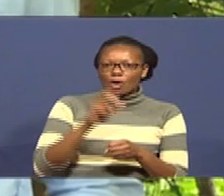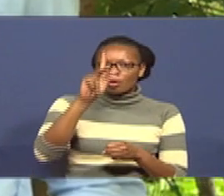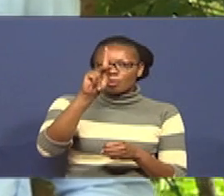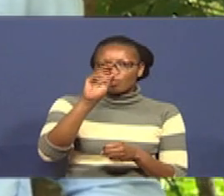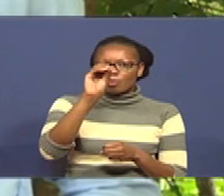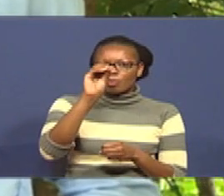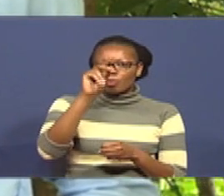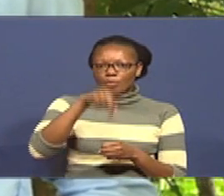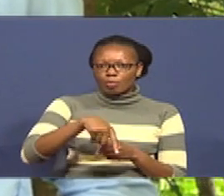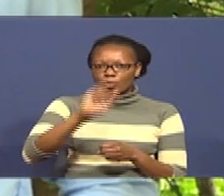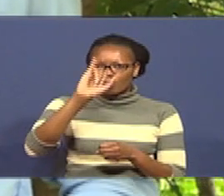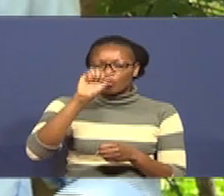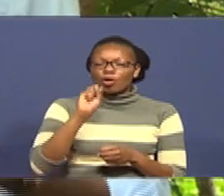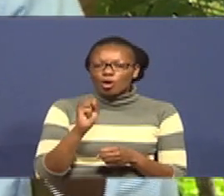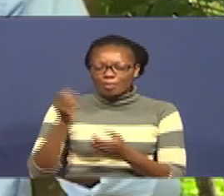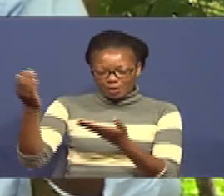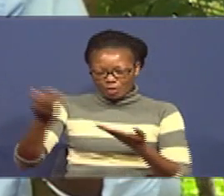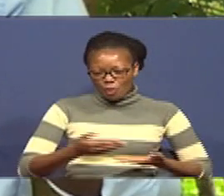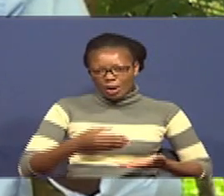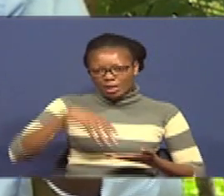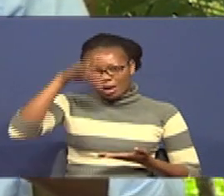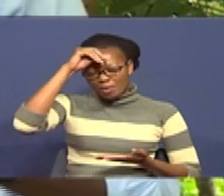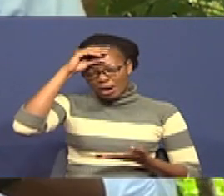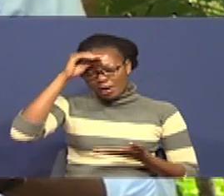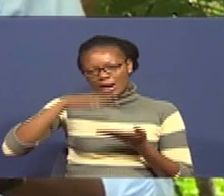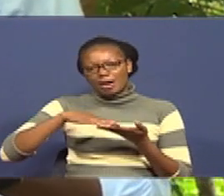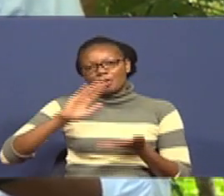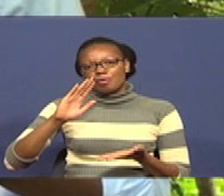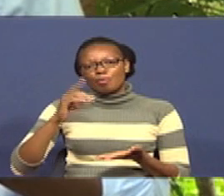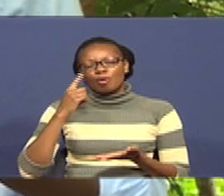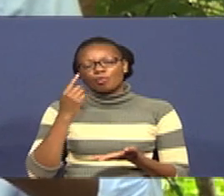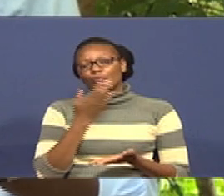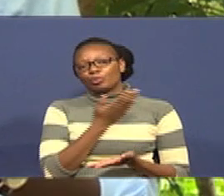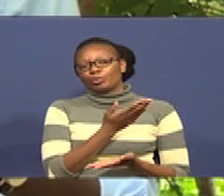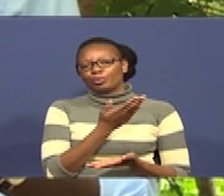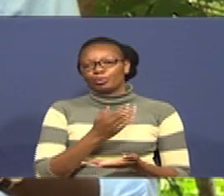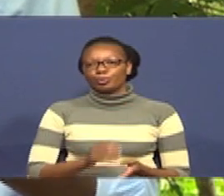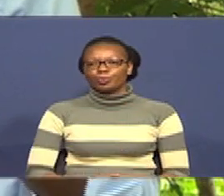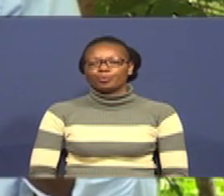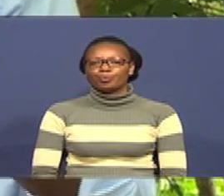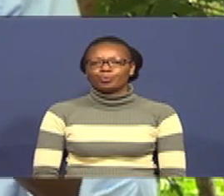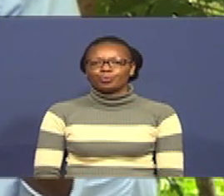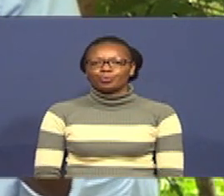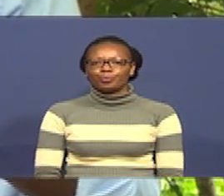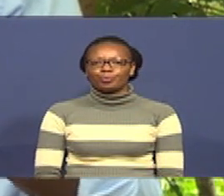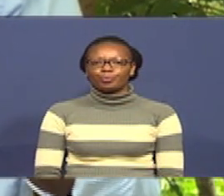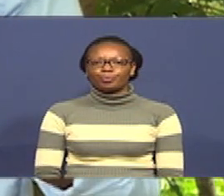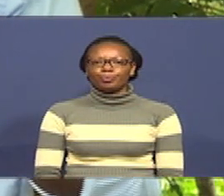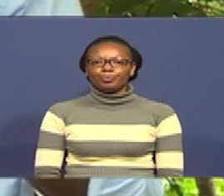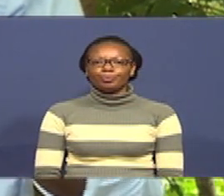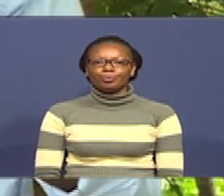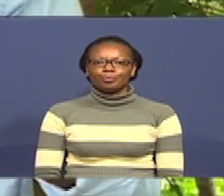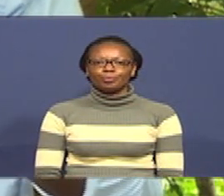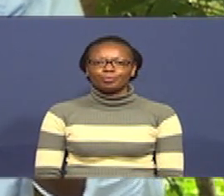Kima, mkurugenzi katika kitengo hiki cha kopia. Basi karibu hujionee kilimo cha cucumber